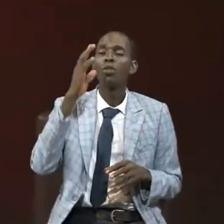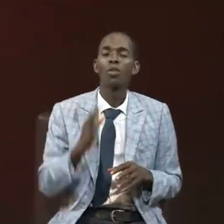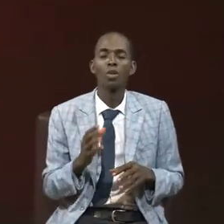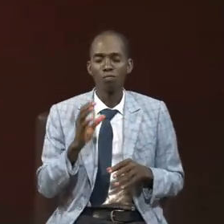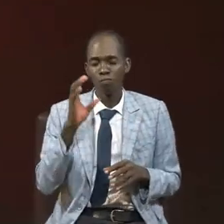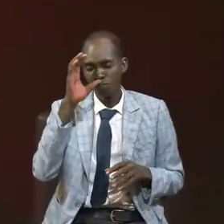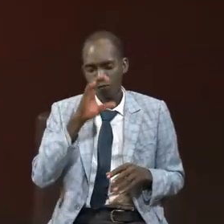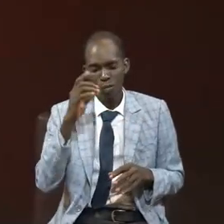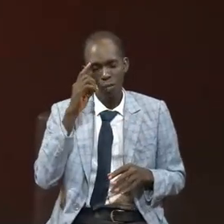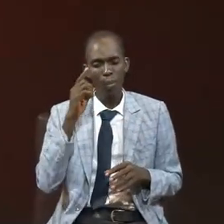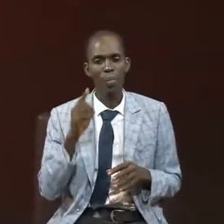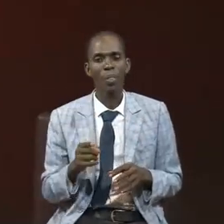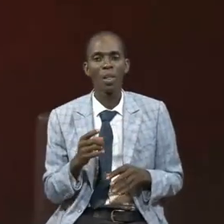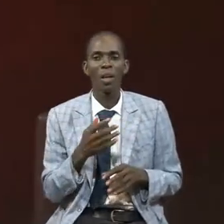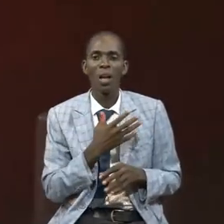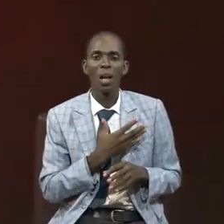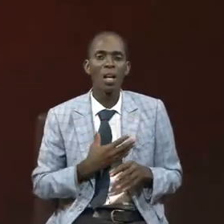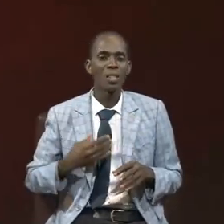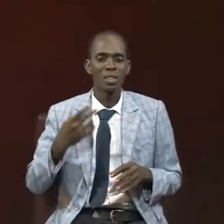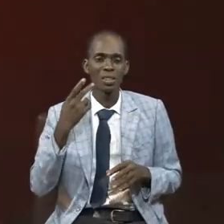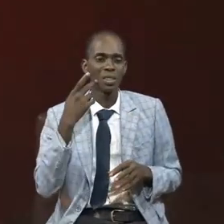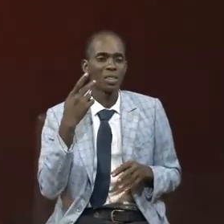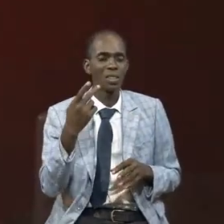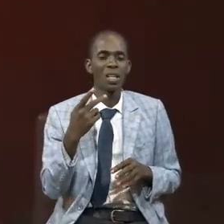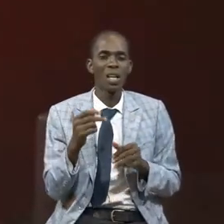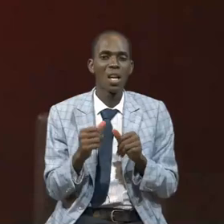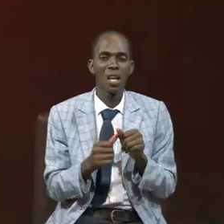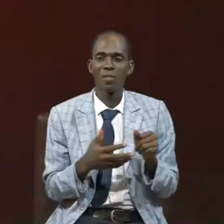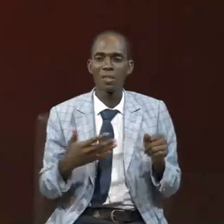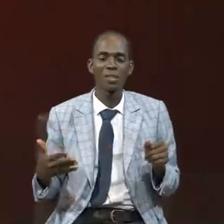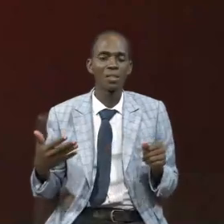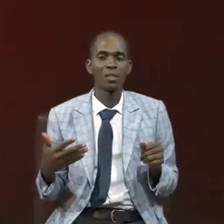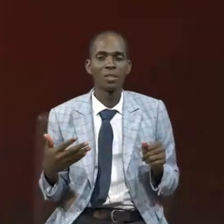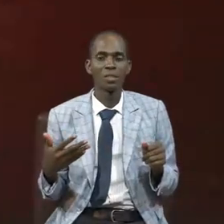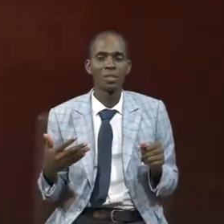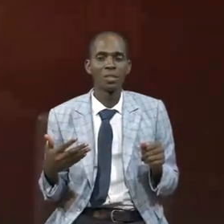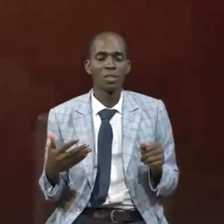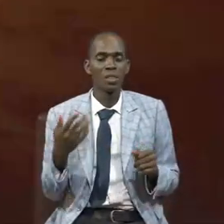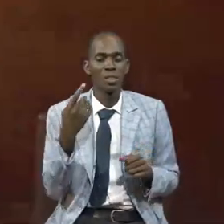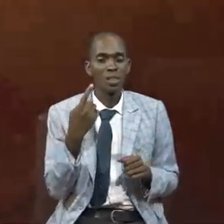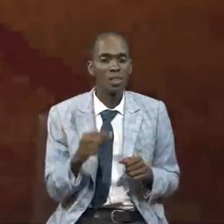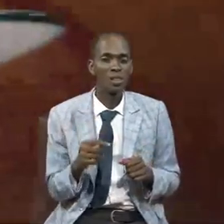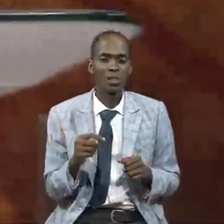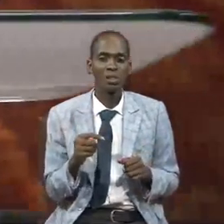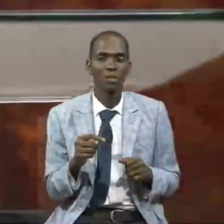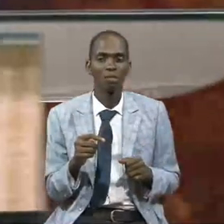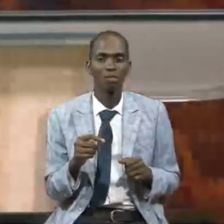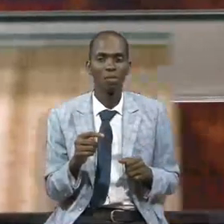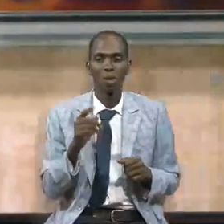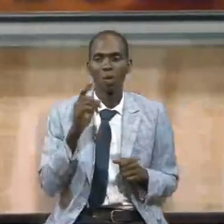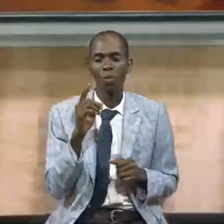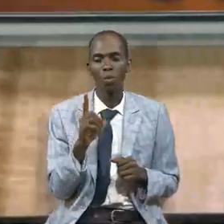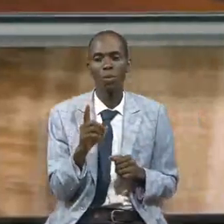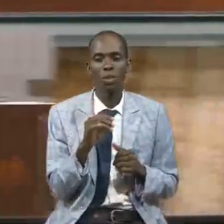l'a examiné. Il a vu tout ce qui est dans sa vie. La loi de Dieu